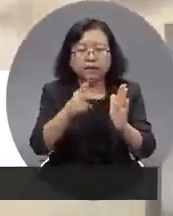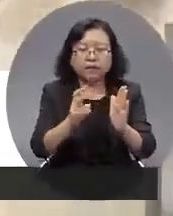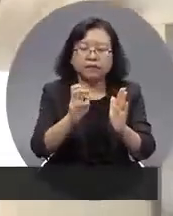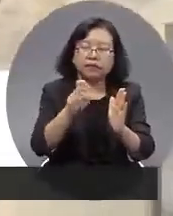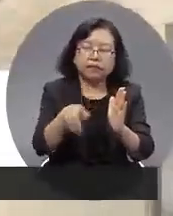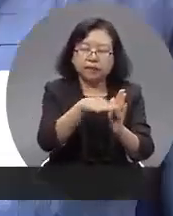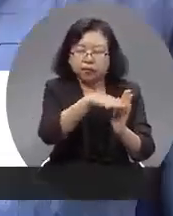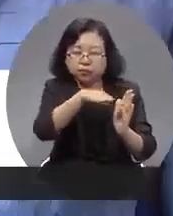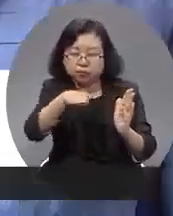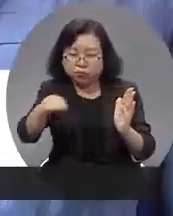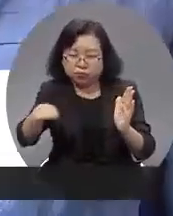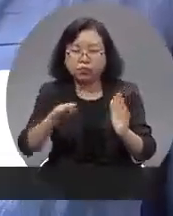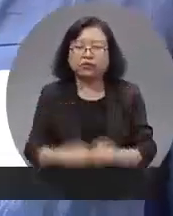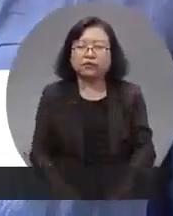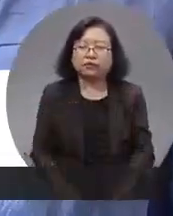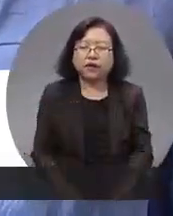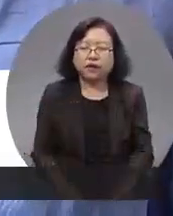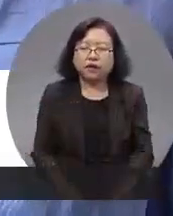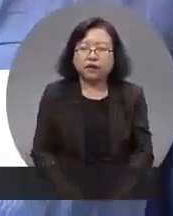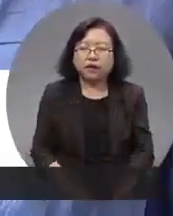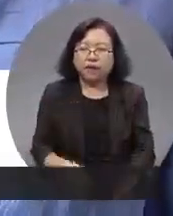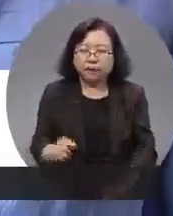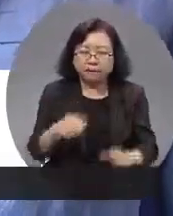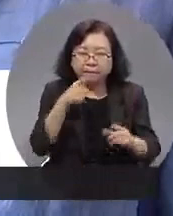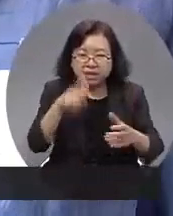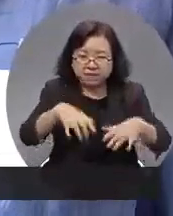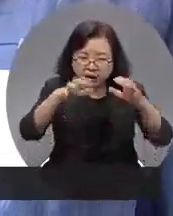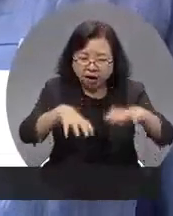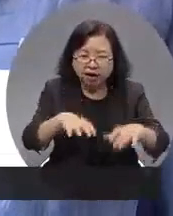있습니다. 홍수기에는